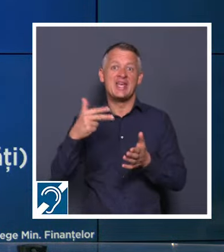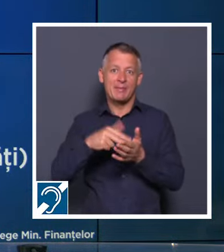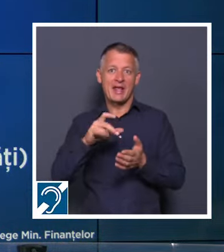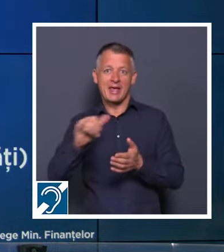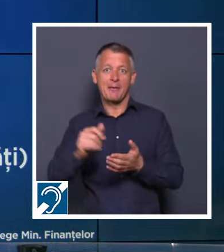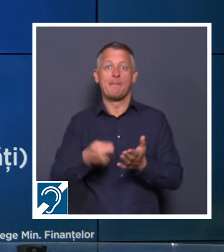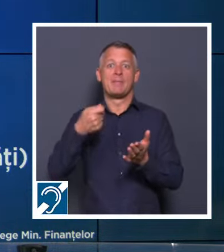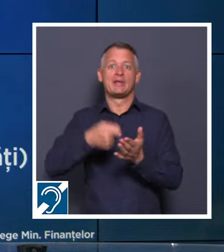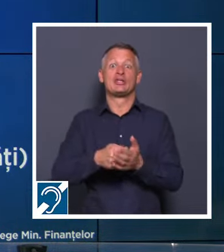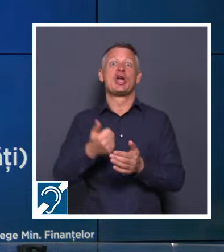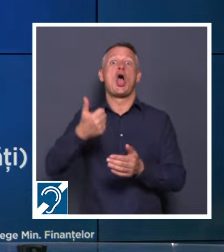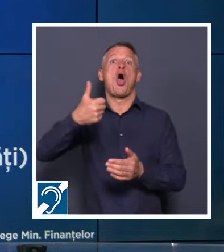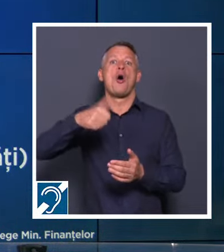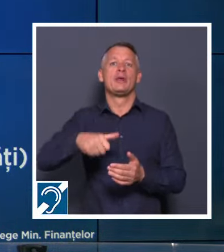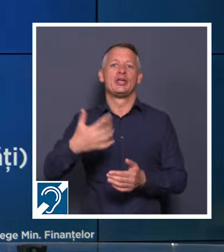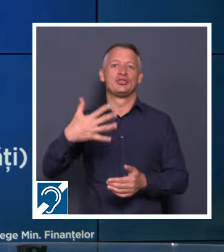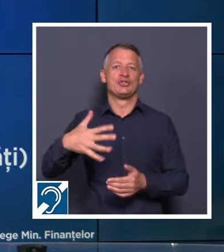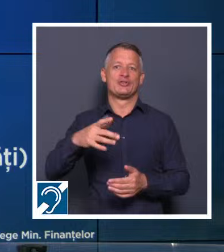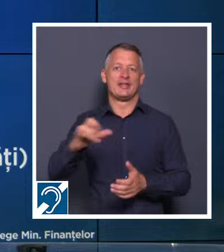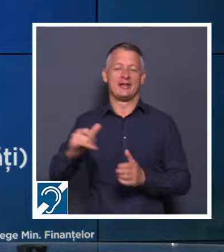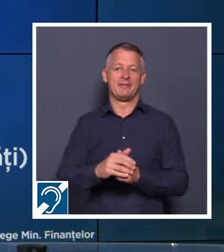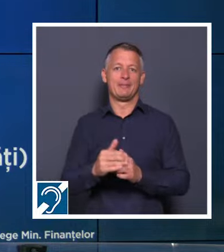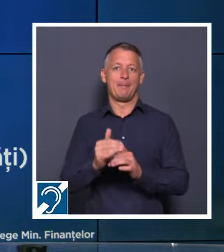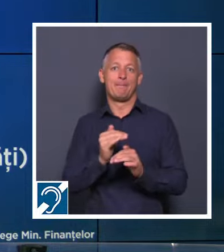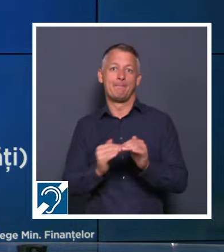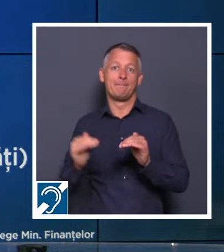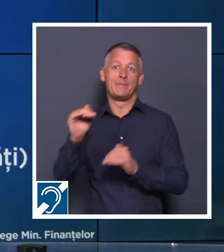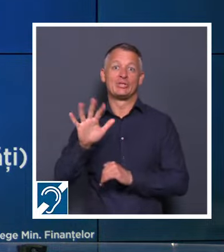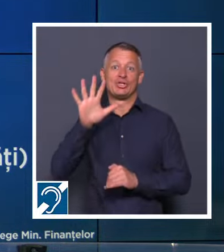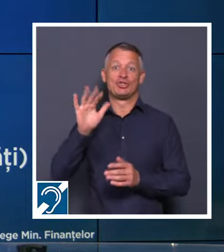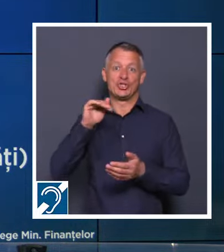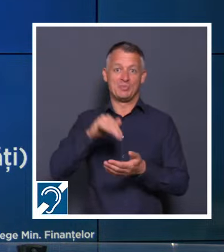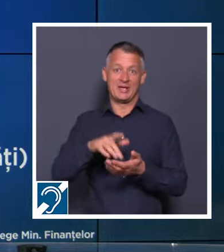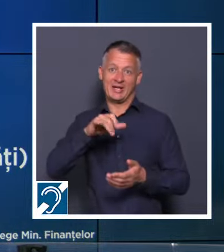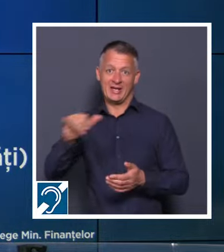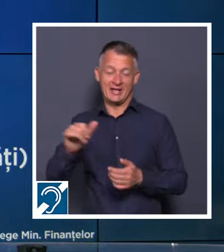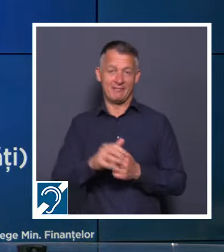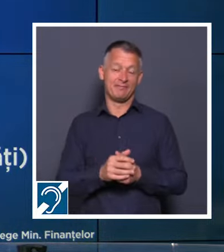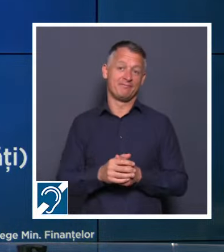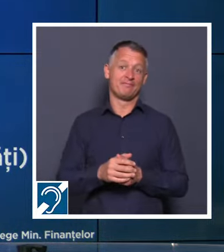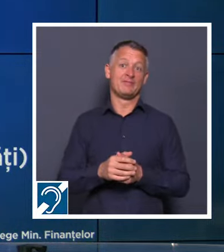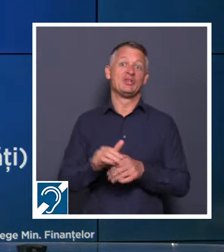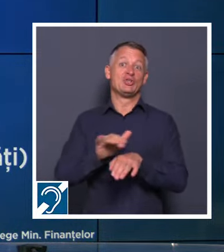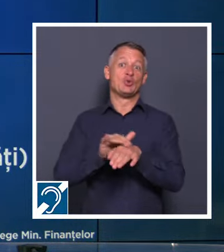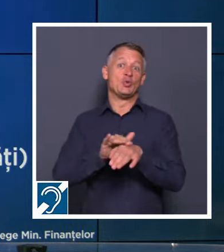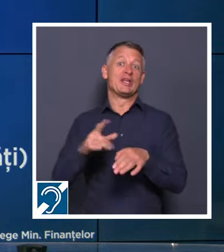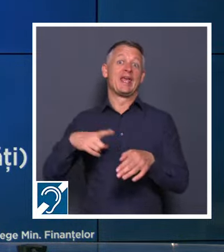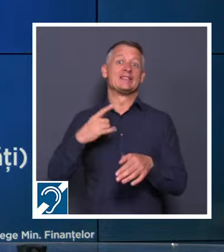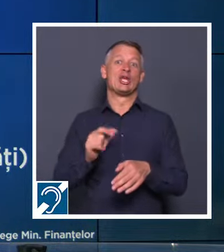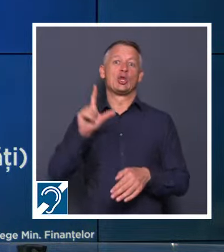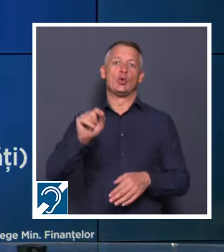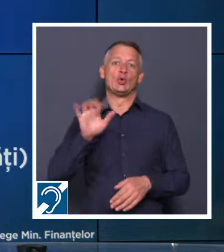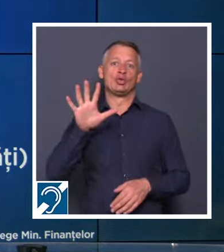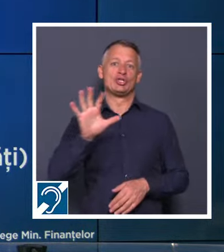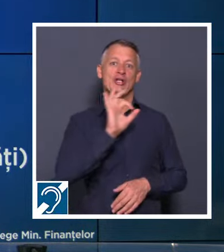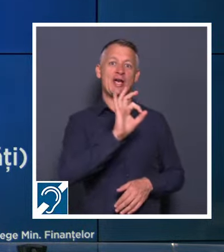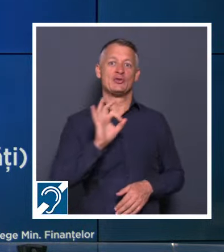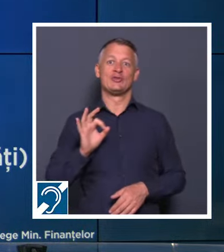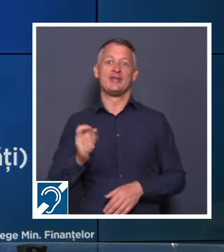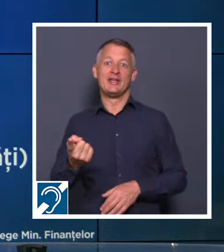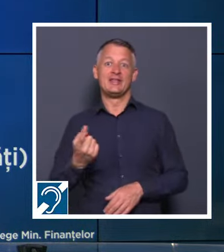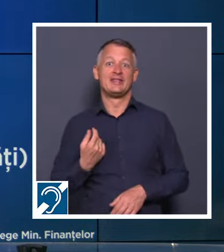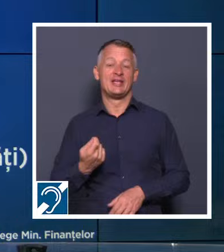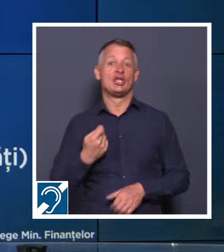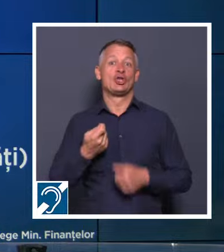lei, plătiți doar 1.500. Peste pragul de 5.000 de lei, scutirea este de 25% din cuantumul